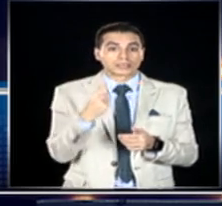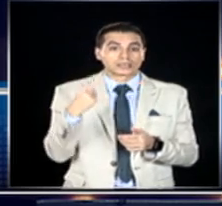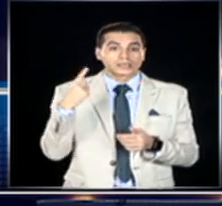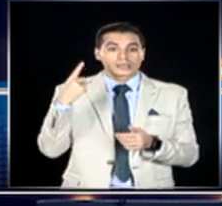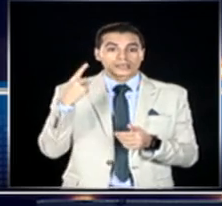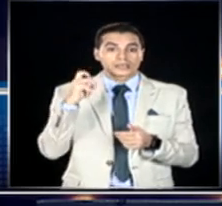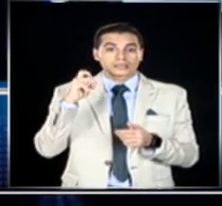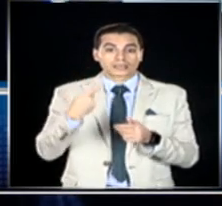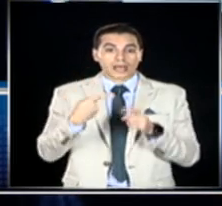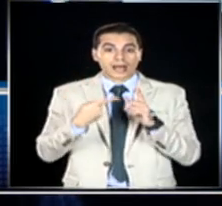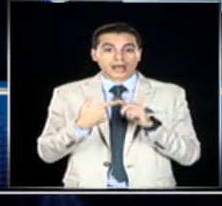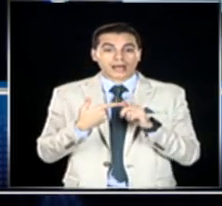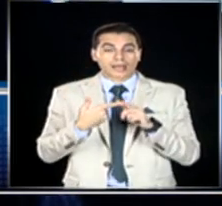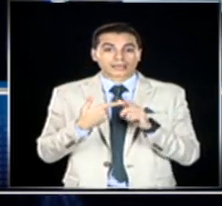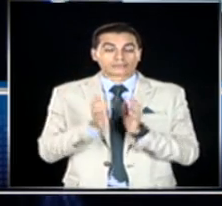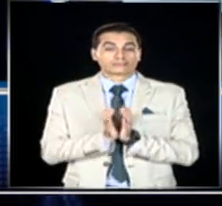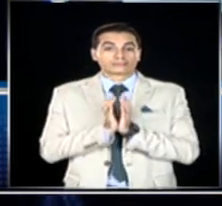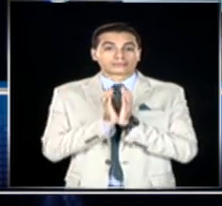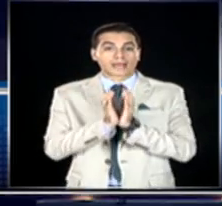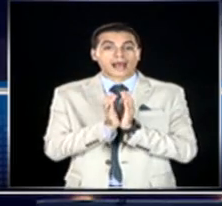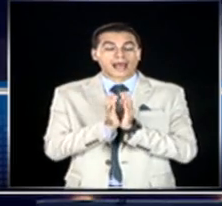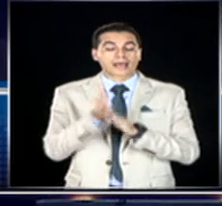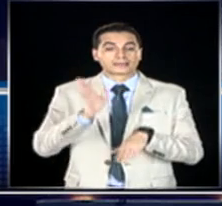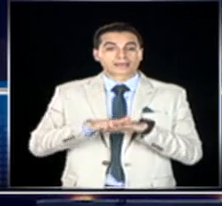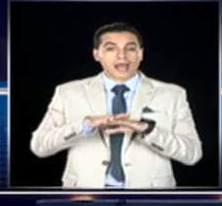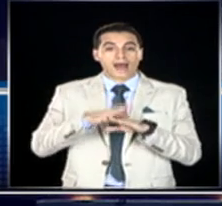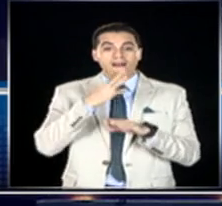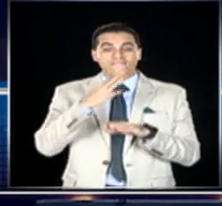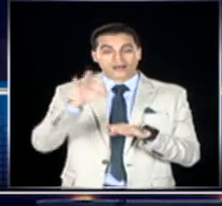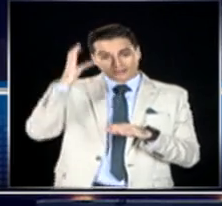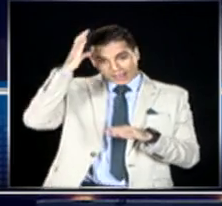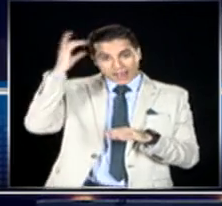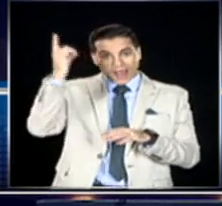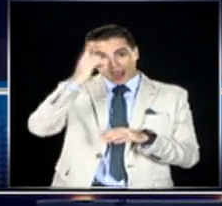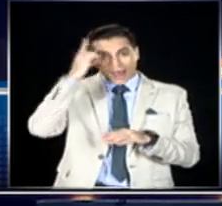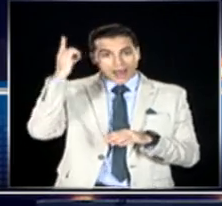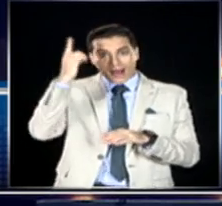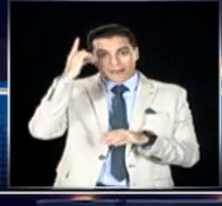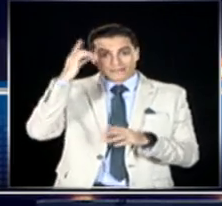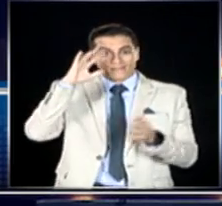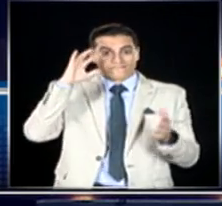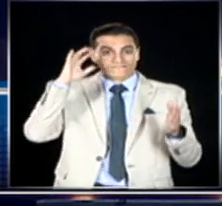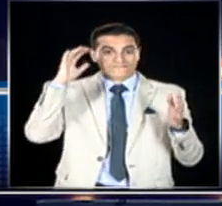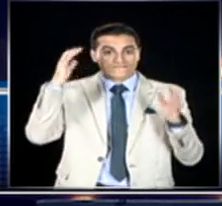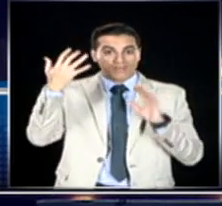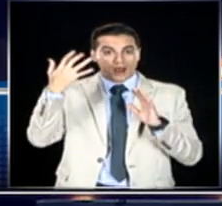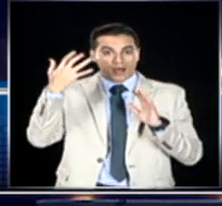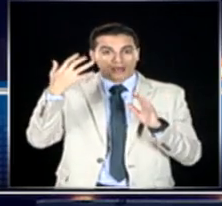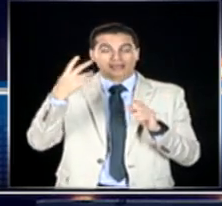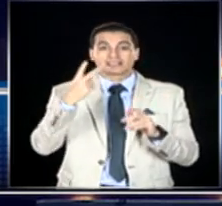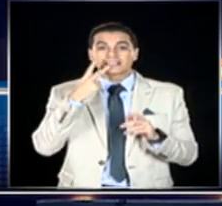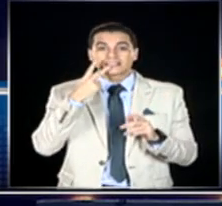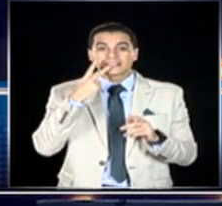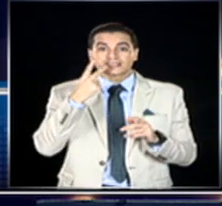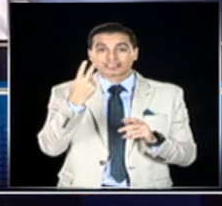عالمة فلك وطنية. فين؟ في فرنسا. بيحصل عليها 2 كل سنة